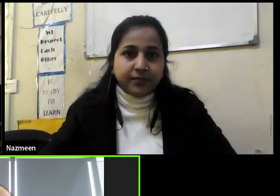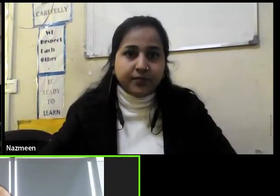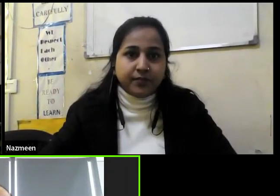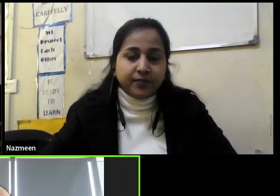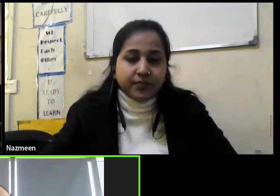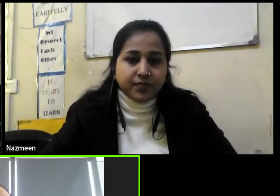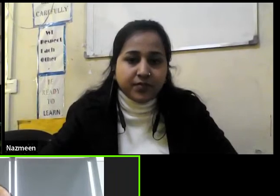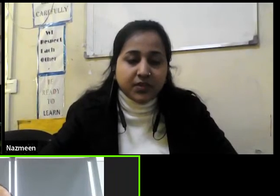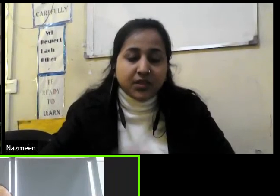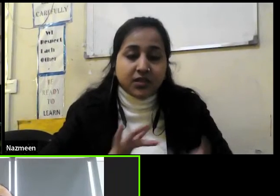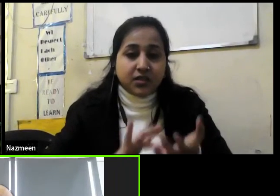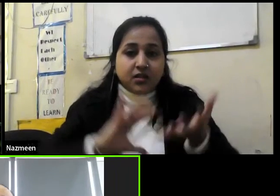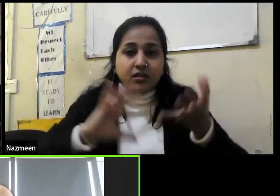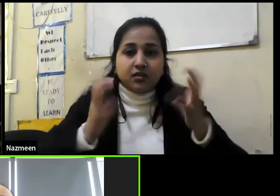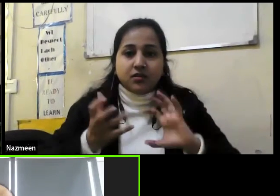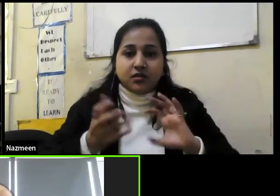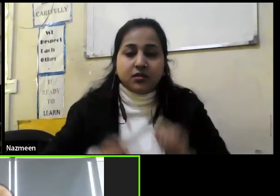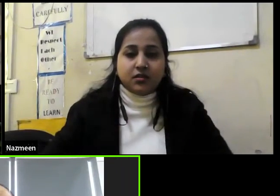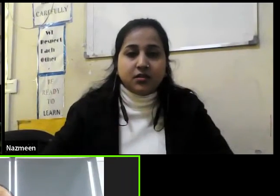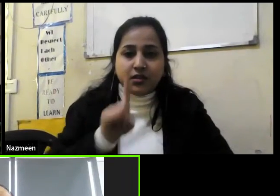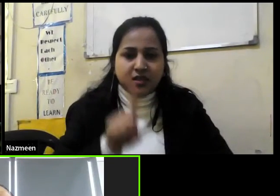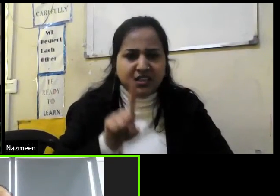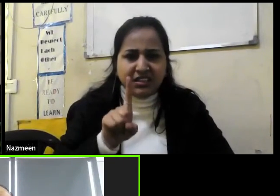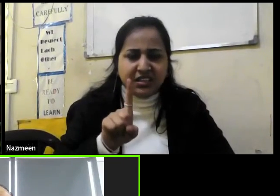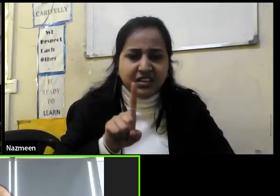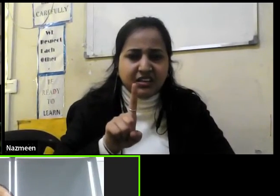उसको कंपल्सरी एक लाइसेंस नहीं होता है.